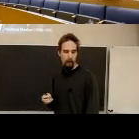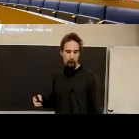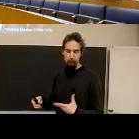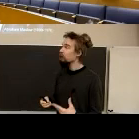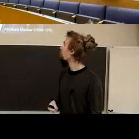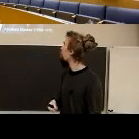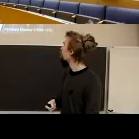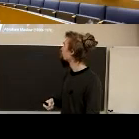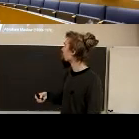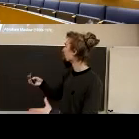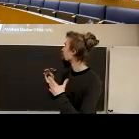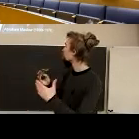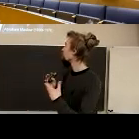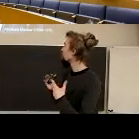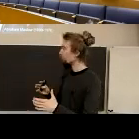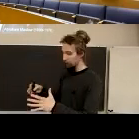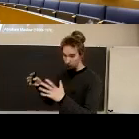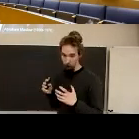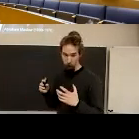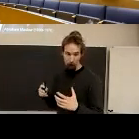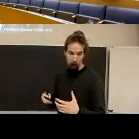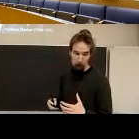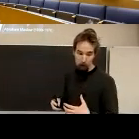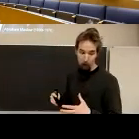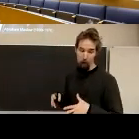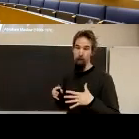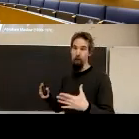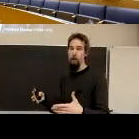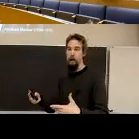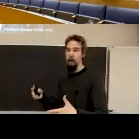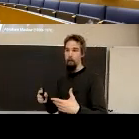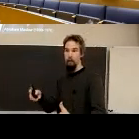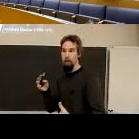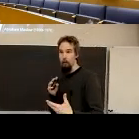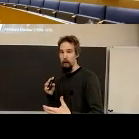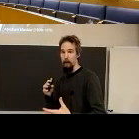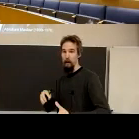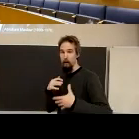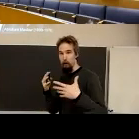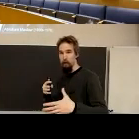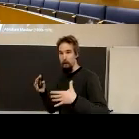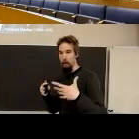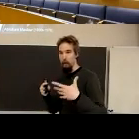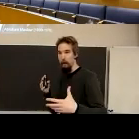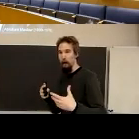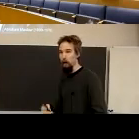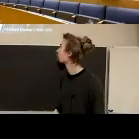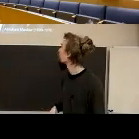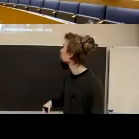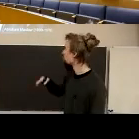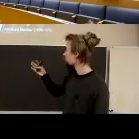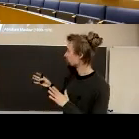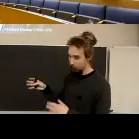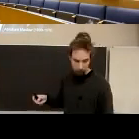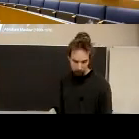että meidän huomio voi niin kuin joko kohdistuu maailmaan tämmöisten puutteiden ja tarpeiden ja halujen